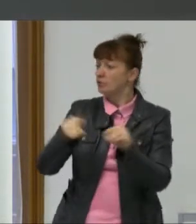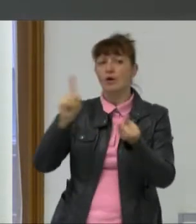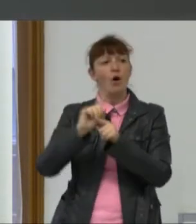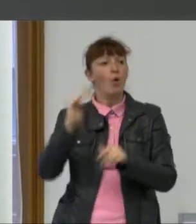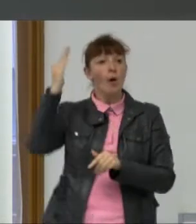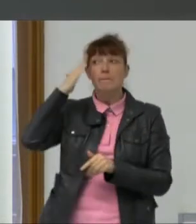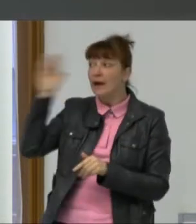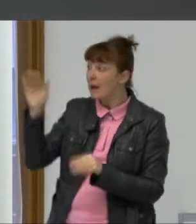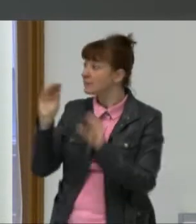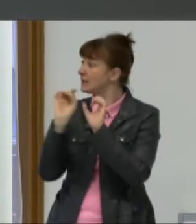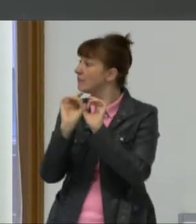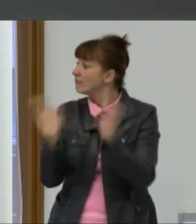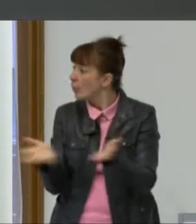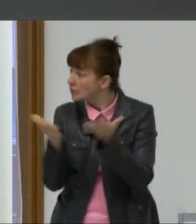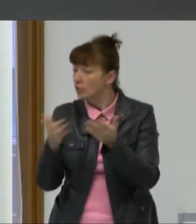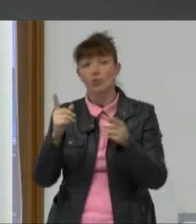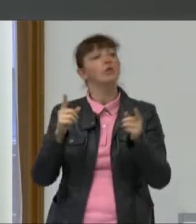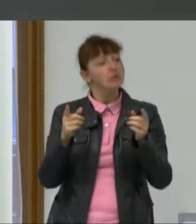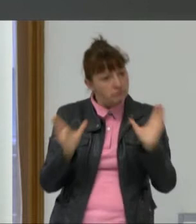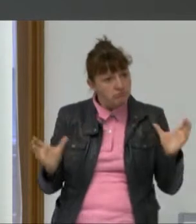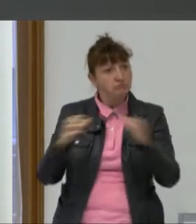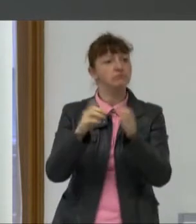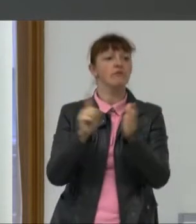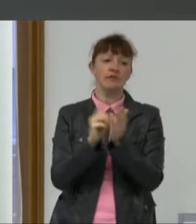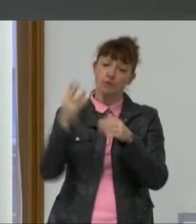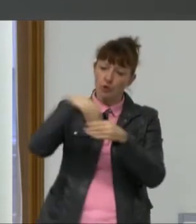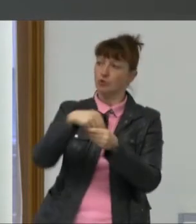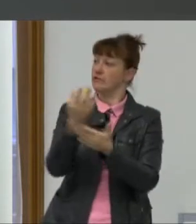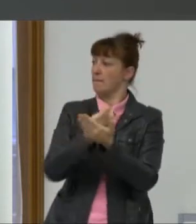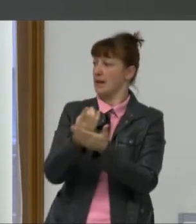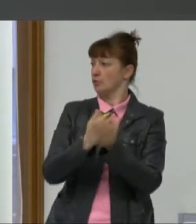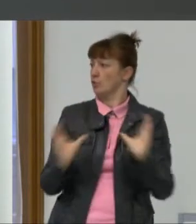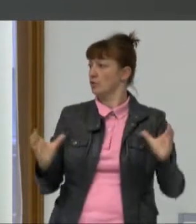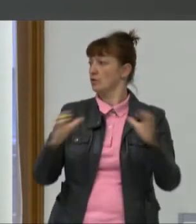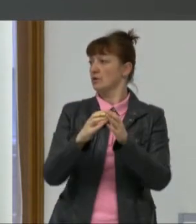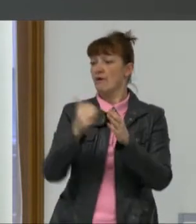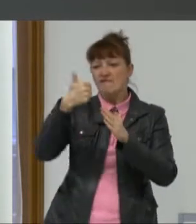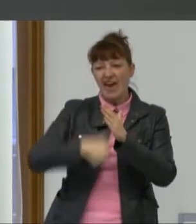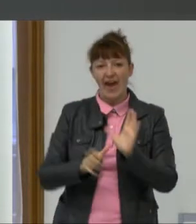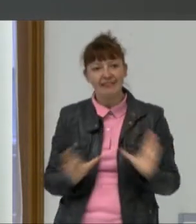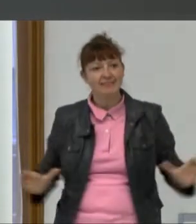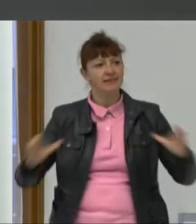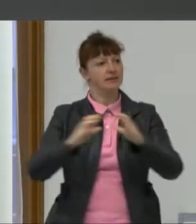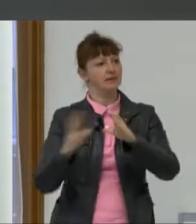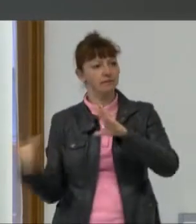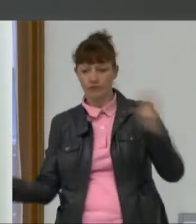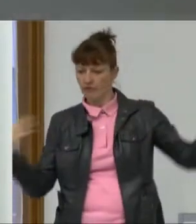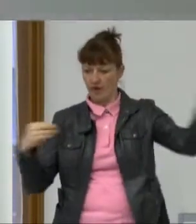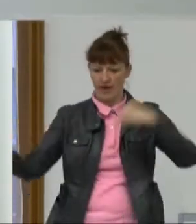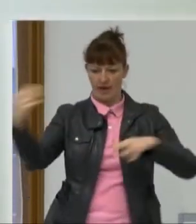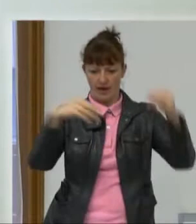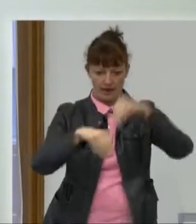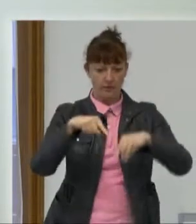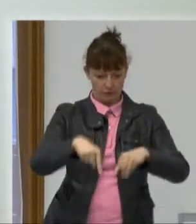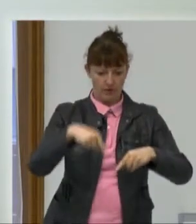Hochbegabtenförderung zur Absicherung der Heterogenität in einem inklusiven Bildungssystem vereint, transferiert und